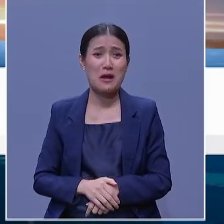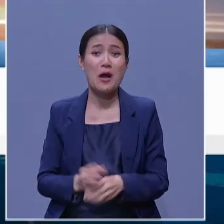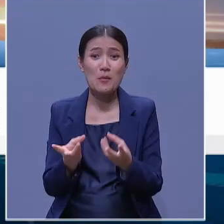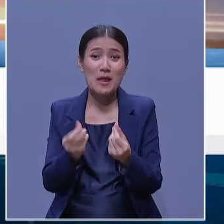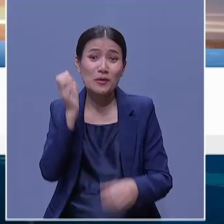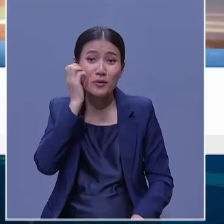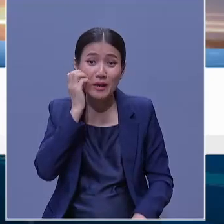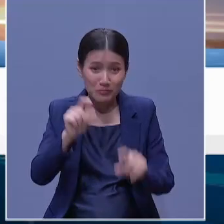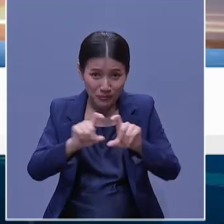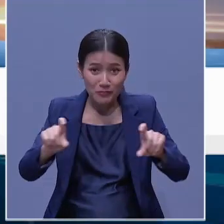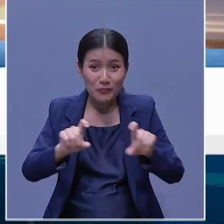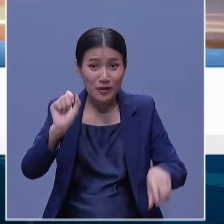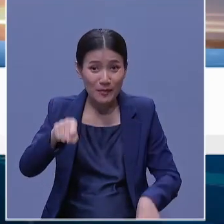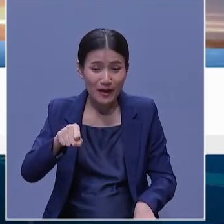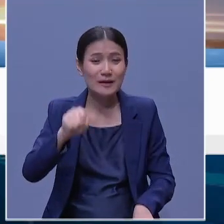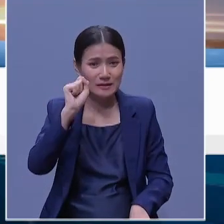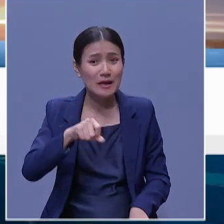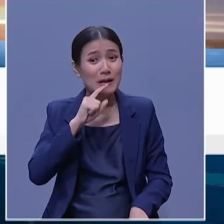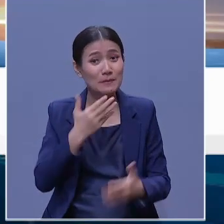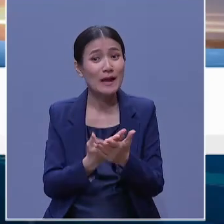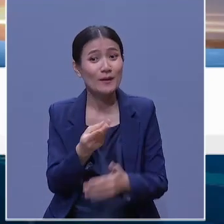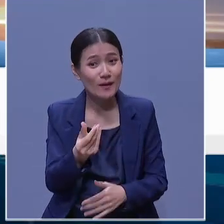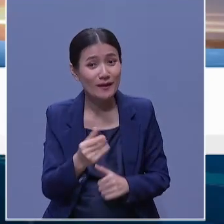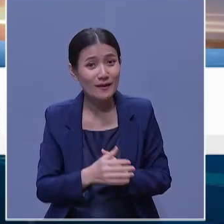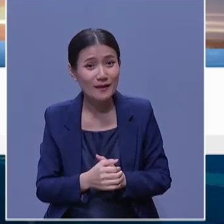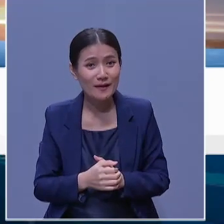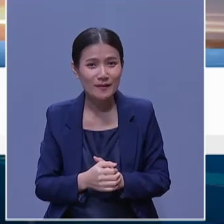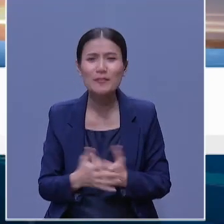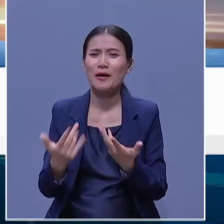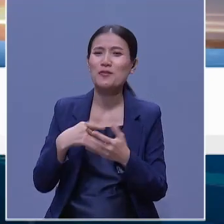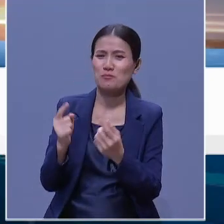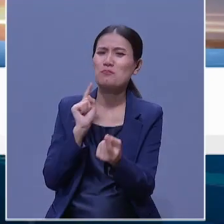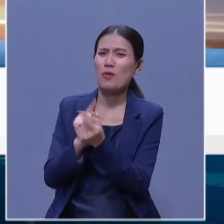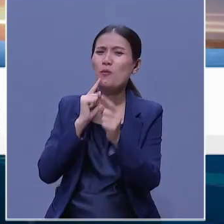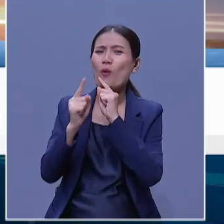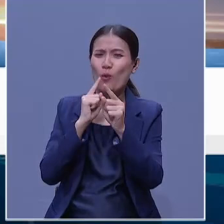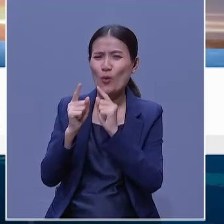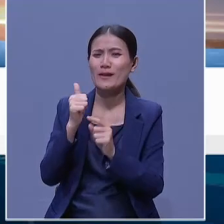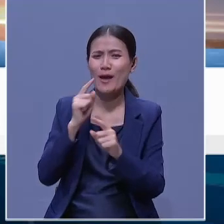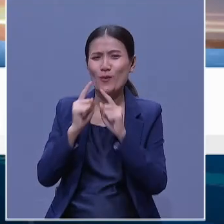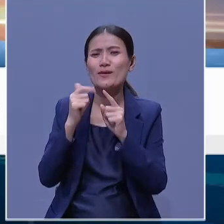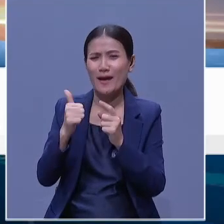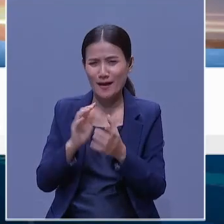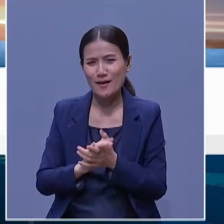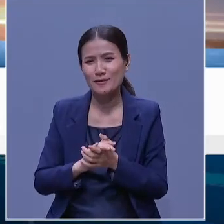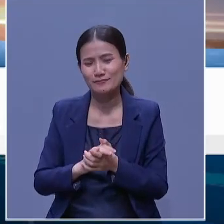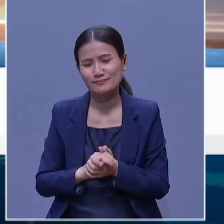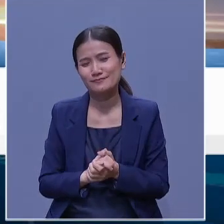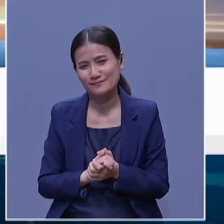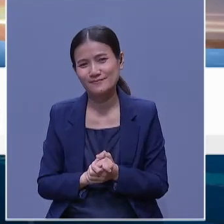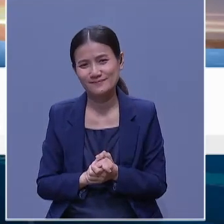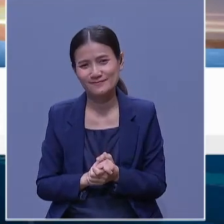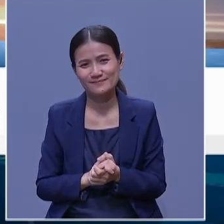ครับ ใช่ครับ อันนี้ประเมินราคาตั้งไว้ยังไงครับเนี่ย ก็คุยกันเอง คุยกันได้ คุยกันได้คุยกันได้ครับ